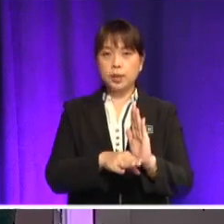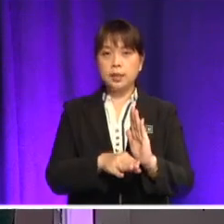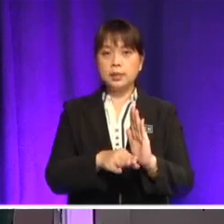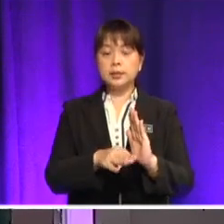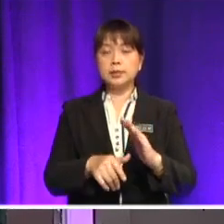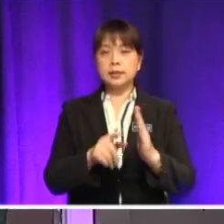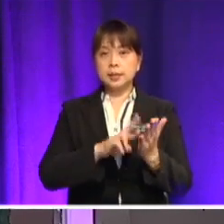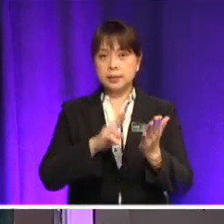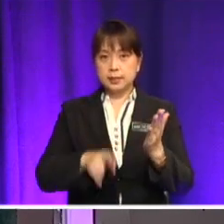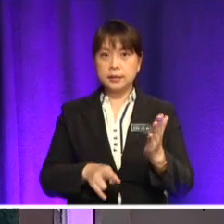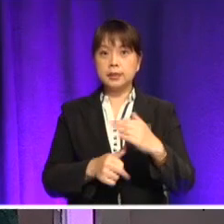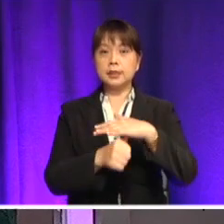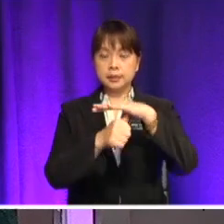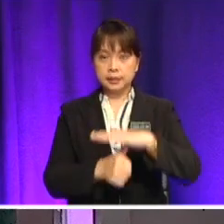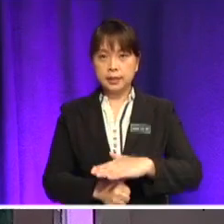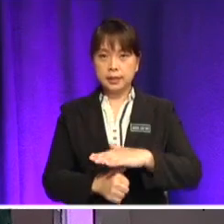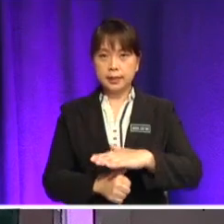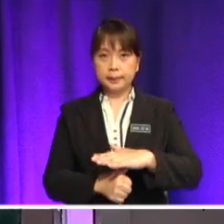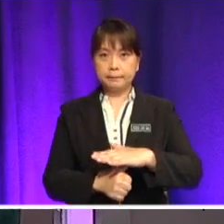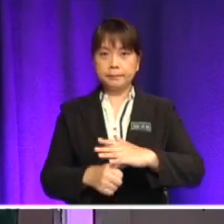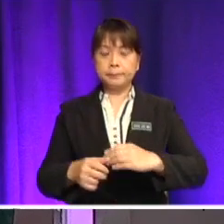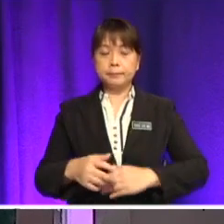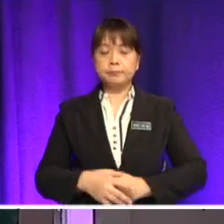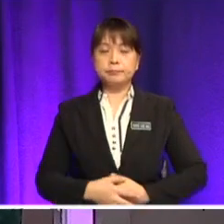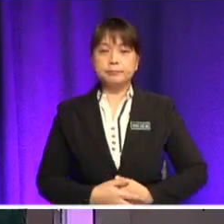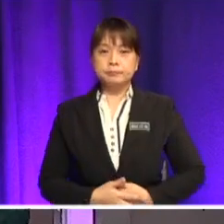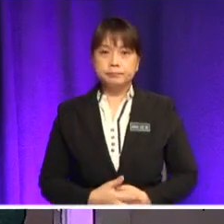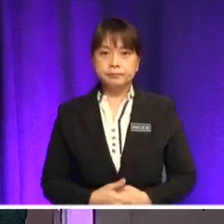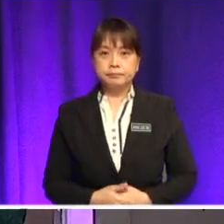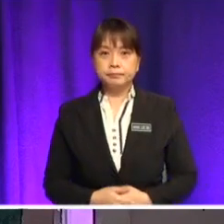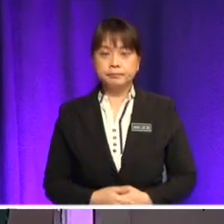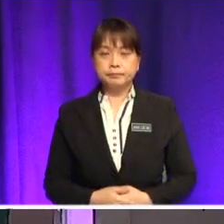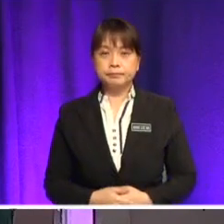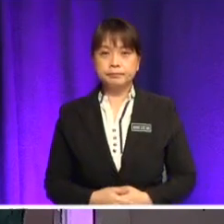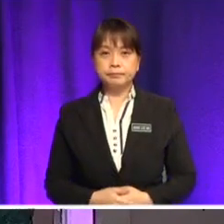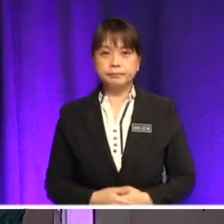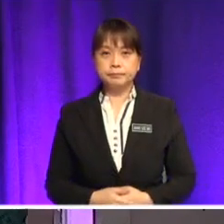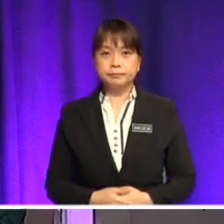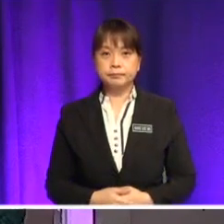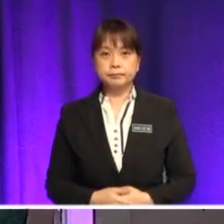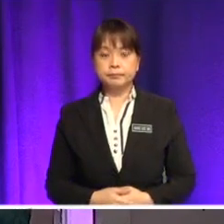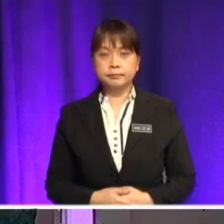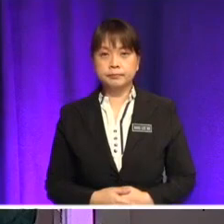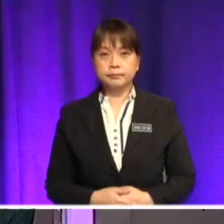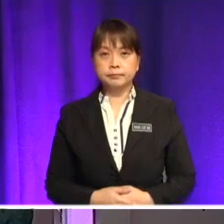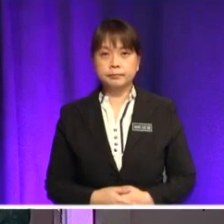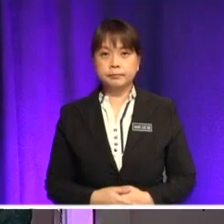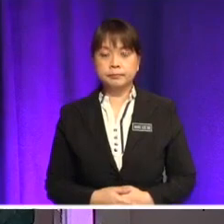semakin meningkat semakin berkuranglah tekanan dan ingat murid-murid cikuda